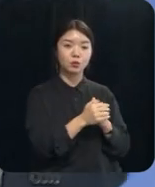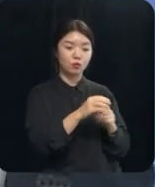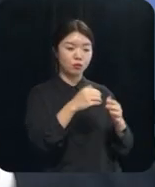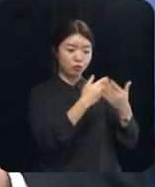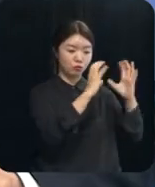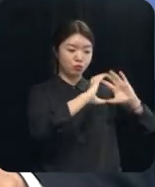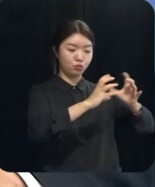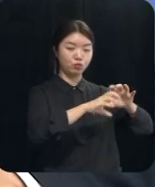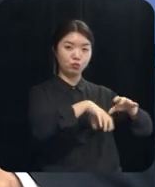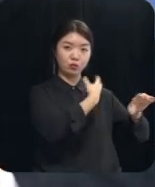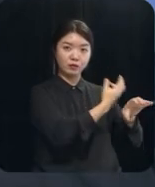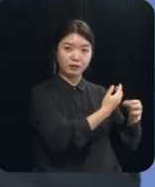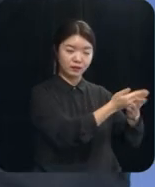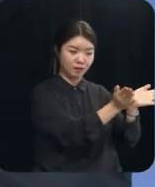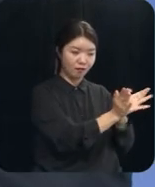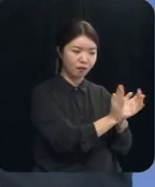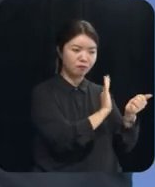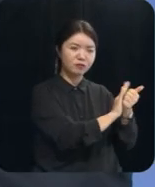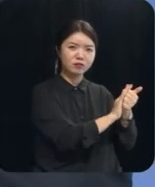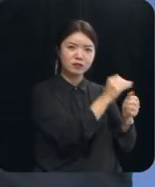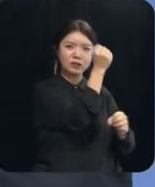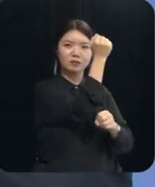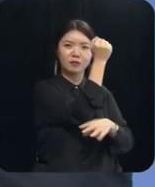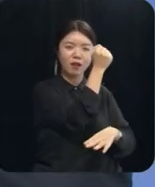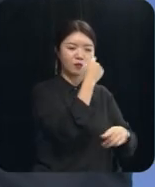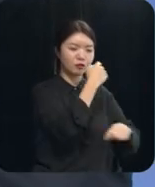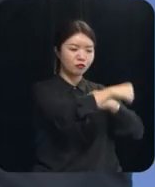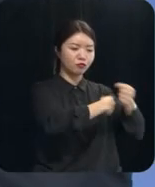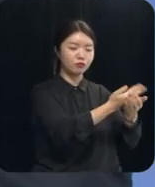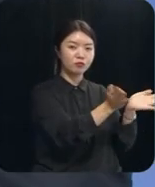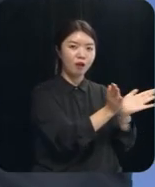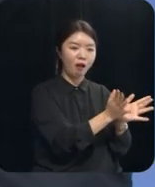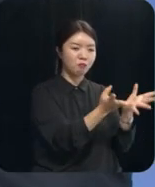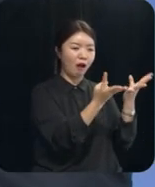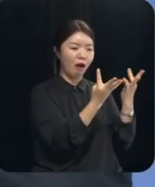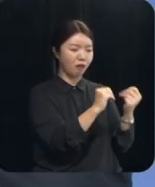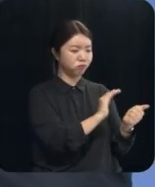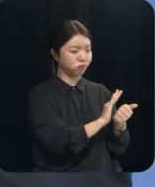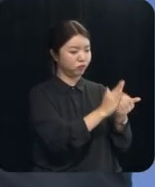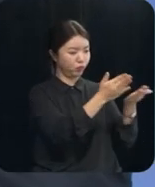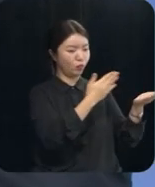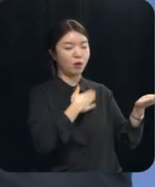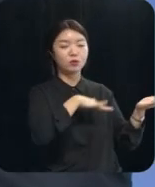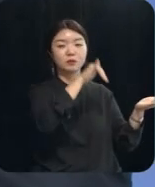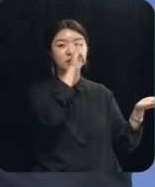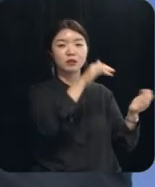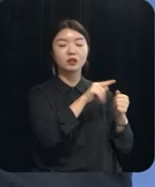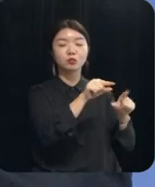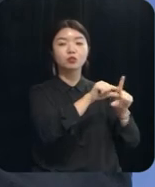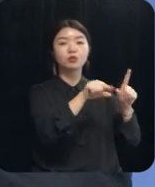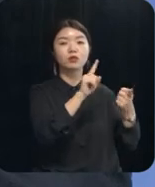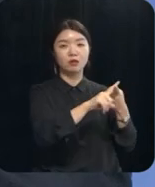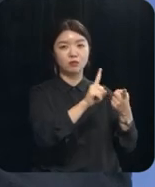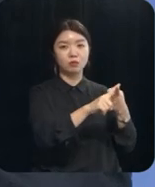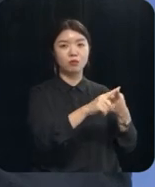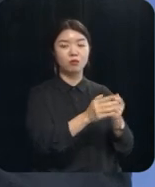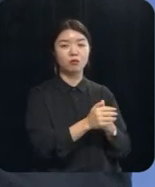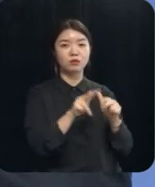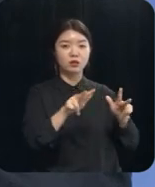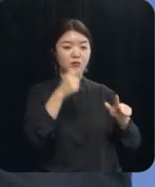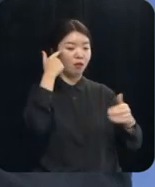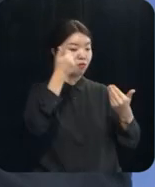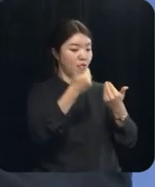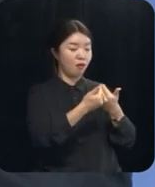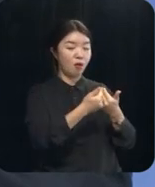조국혁신단의 지지 기반은 민주당 당원들이 상당히 많이 들어가 있는 부분이 있습니다. 이런 부분에 대해서 지금